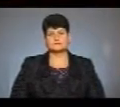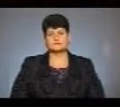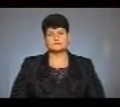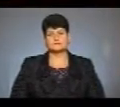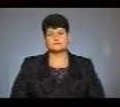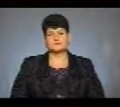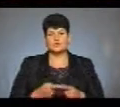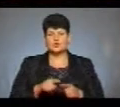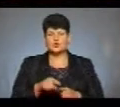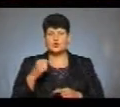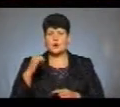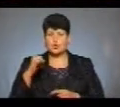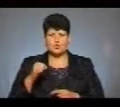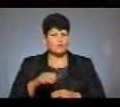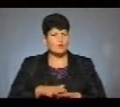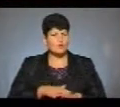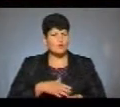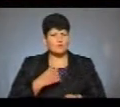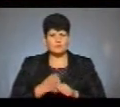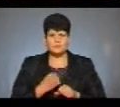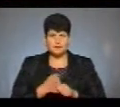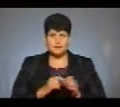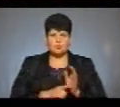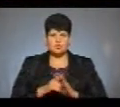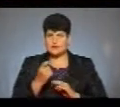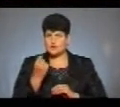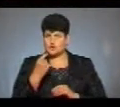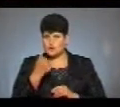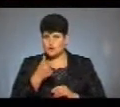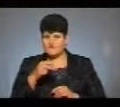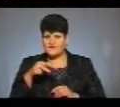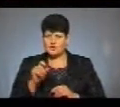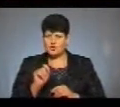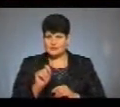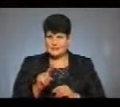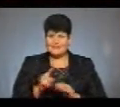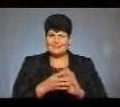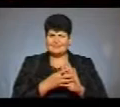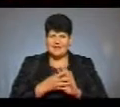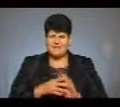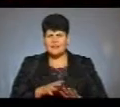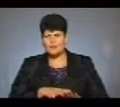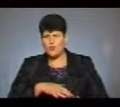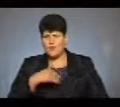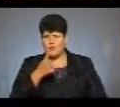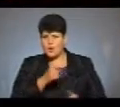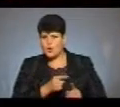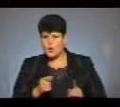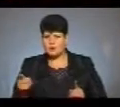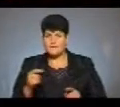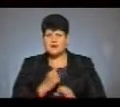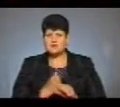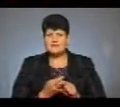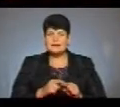До цього рекорду насправді ми йшли дуже довго, починаючи з 2011 року, 2011, тобто 9 довгих років. Працювали над